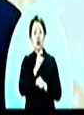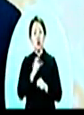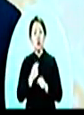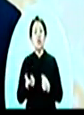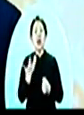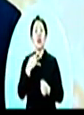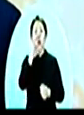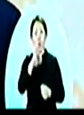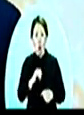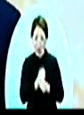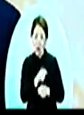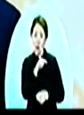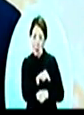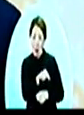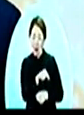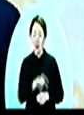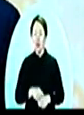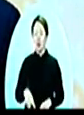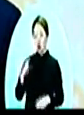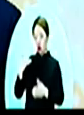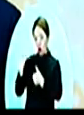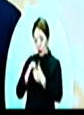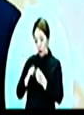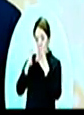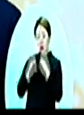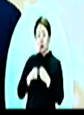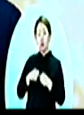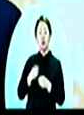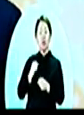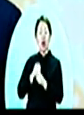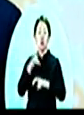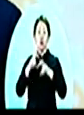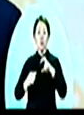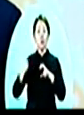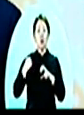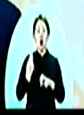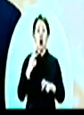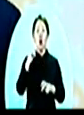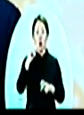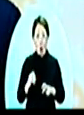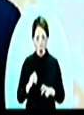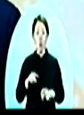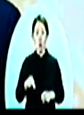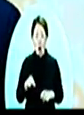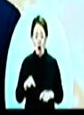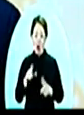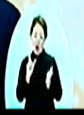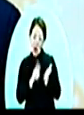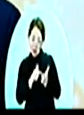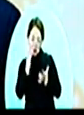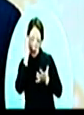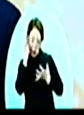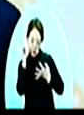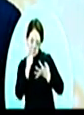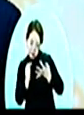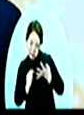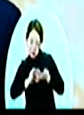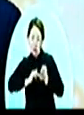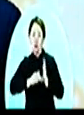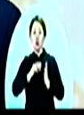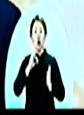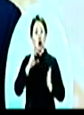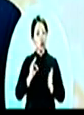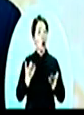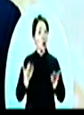нь ажиллаж байна. Дотоодын нийт бүтээгдэхүүний 20 гаруй хувийг энэ салбар дангаараа үйлдвэрлэж байгаа. Хэрэглээний аргаар тооцсон дотоодын